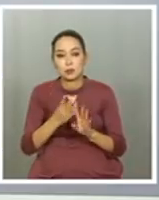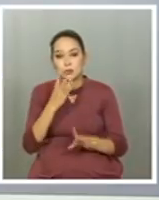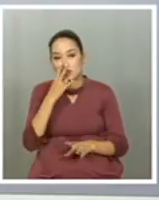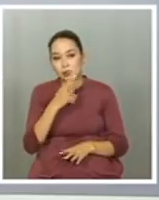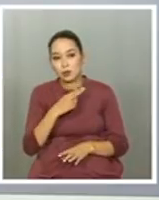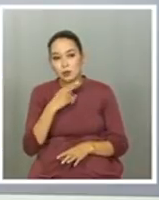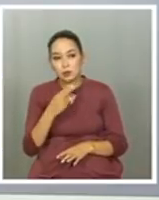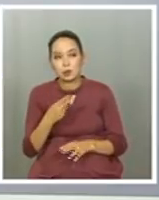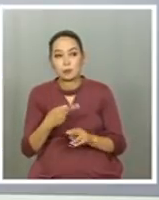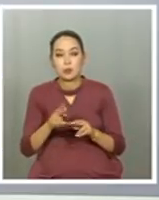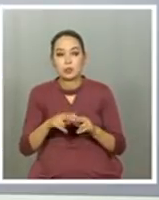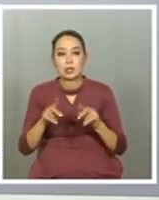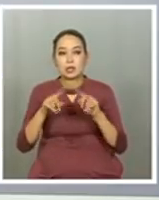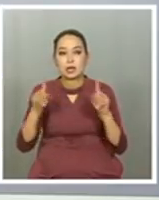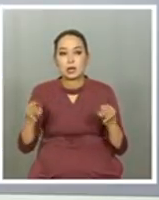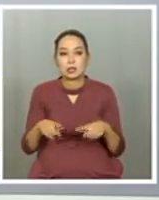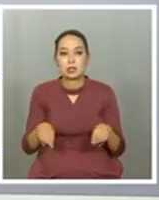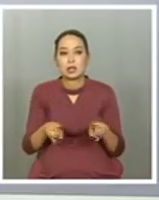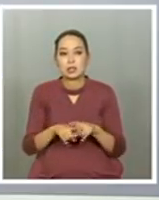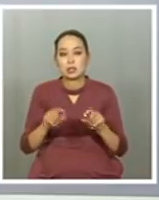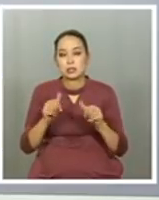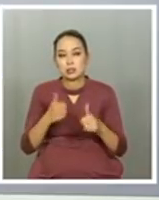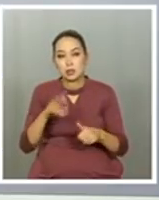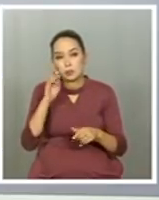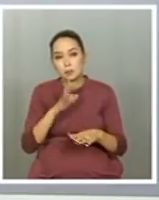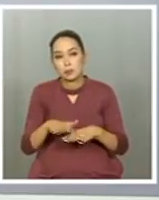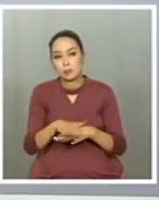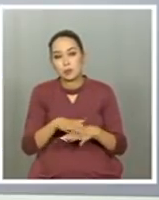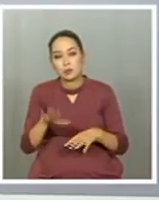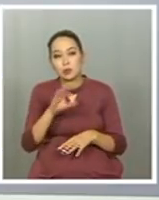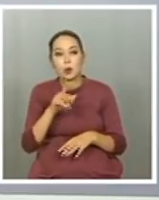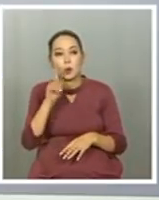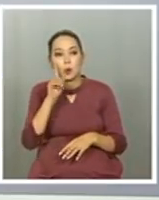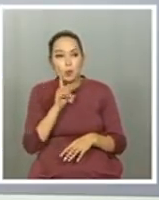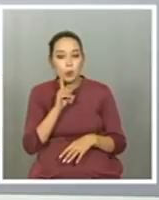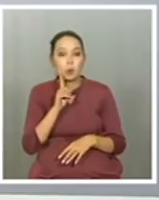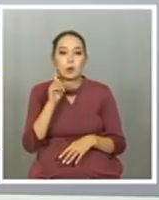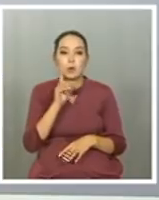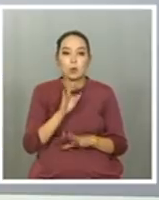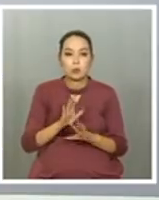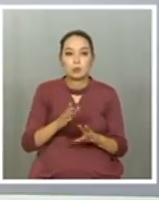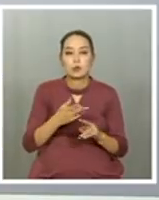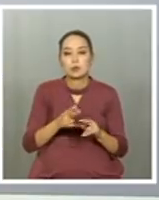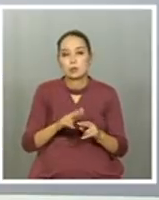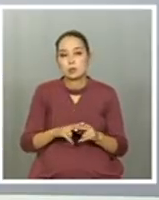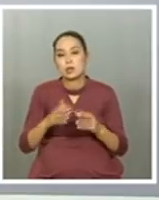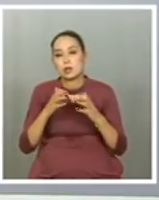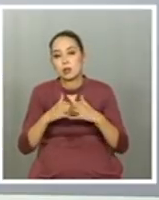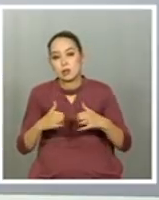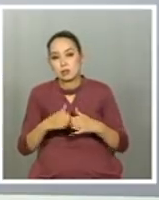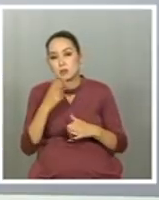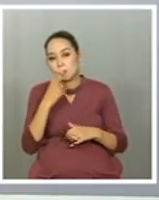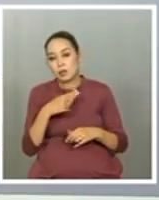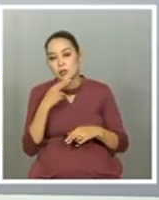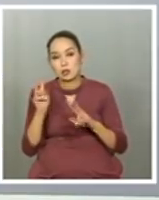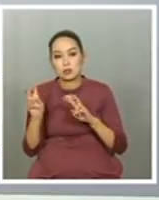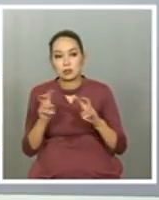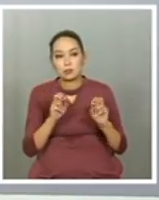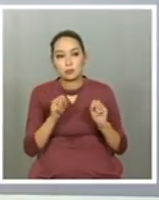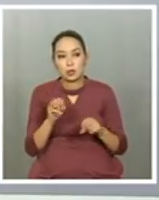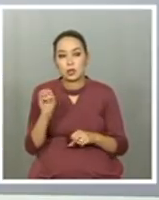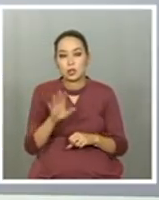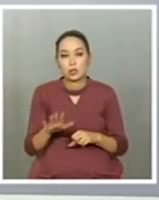осы карта арқылы мемлекеттердің географиялық қолайлылығы мен қолайсыздығын салыстырып байқауымызға болады. Мысалы, Еуропа